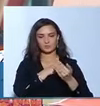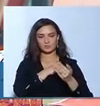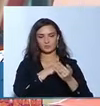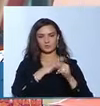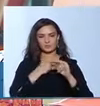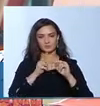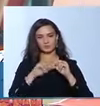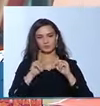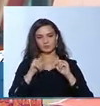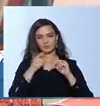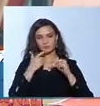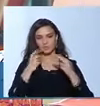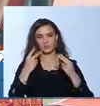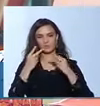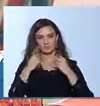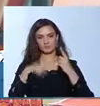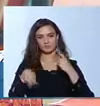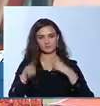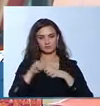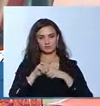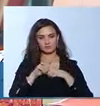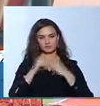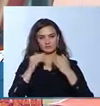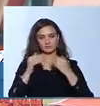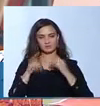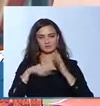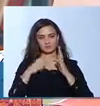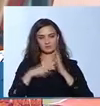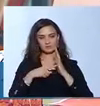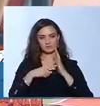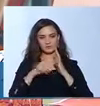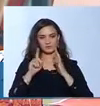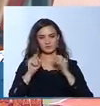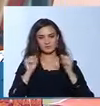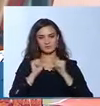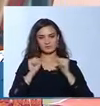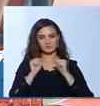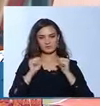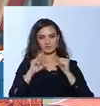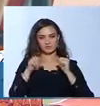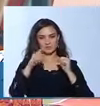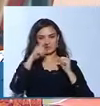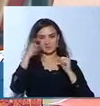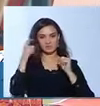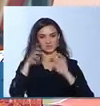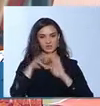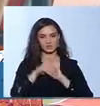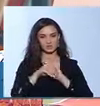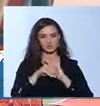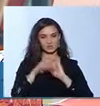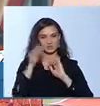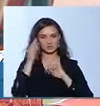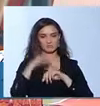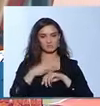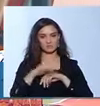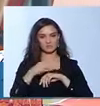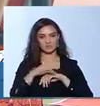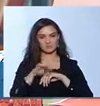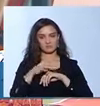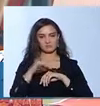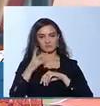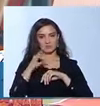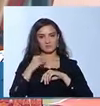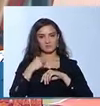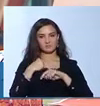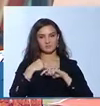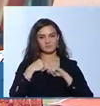რომ მაყურებელთა გარკვეული ნაწილი სვამს კითხვას, რომ სიცივეში და სიცხეში ეცვლება თმიანი საფარველი, მაგრამ